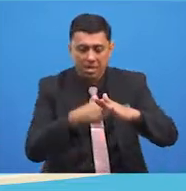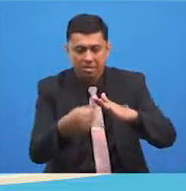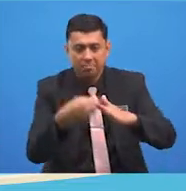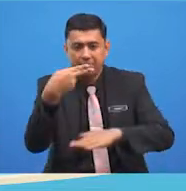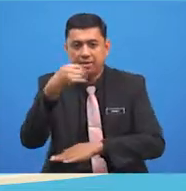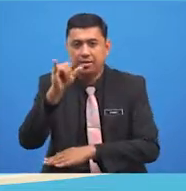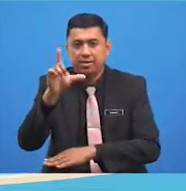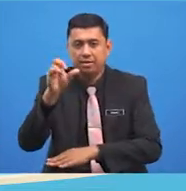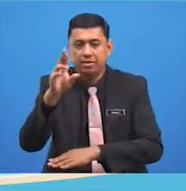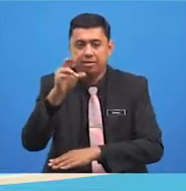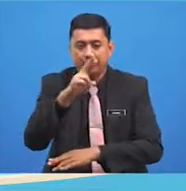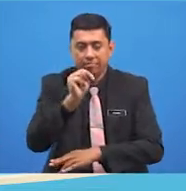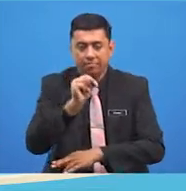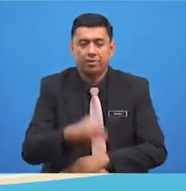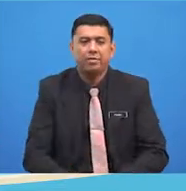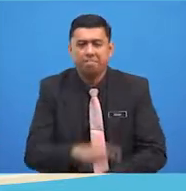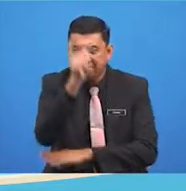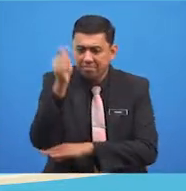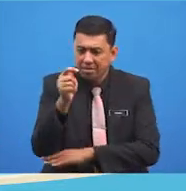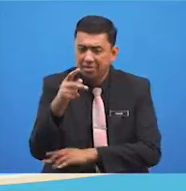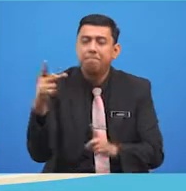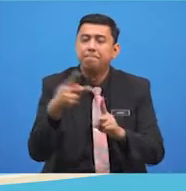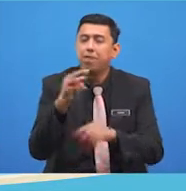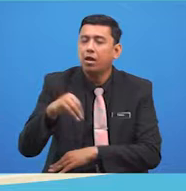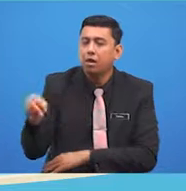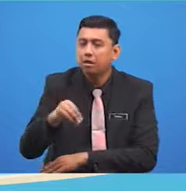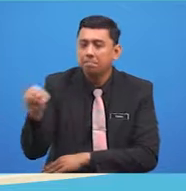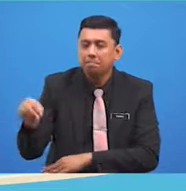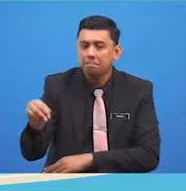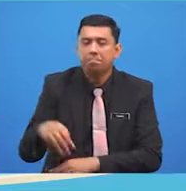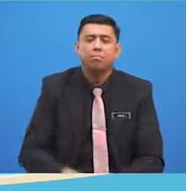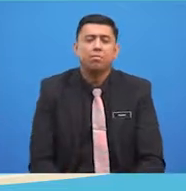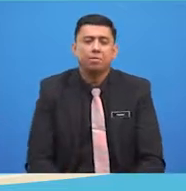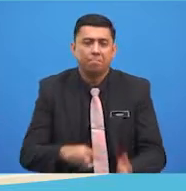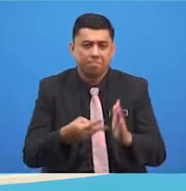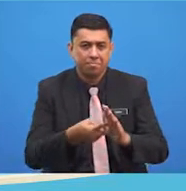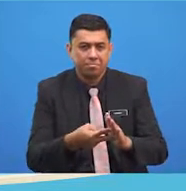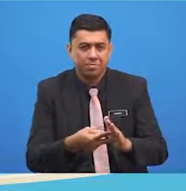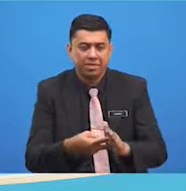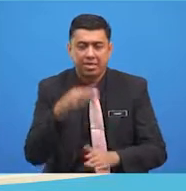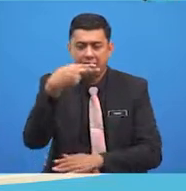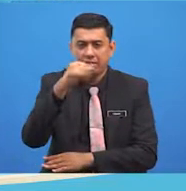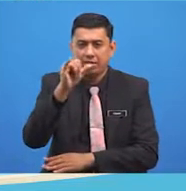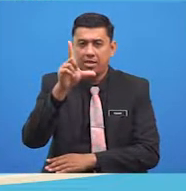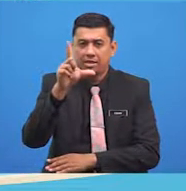hiliran. Cikgu ingin bertanya kepada murid-murid, apakah yang dimaksudkan dengan industri